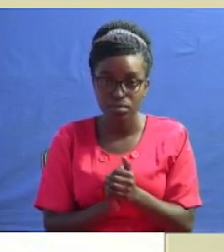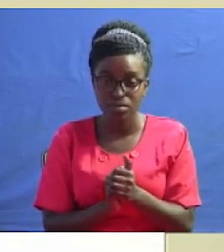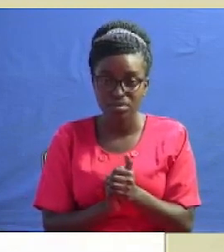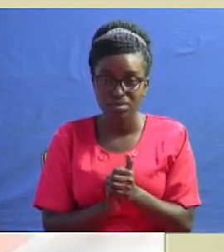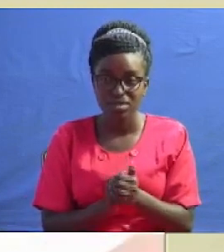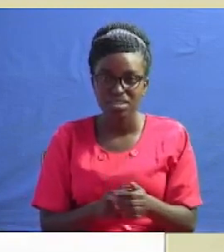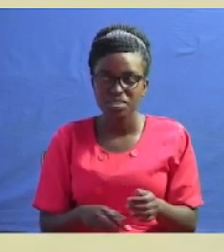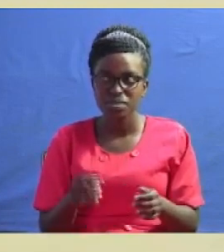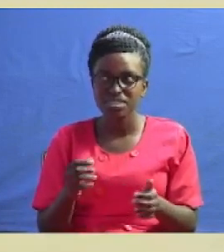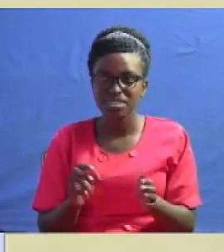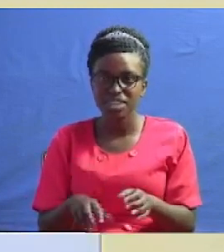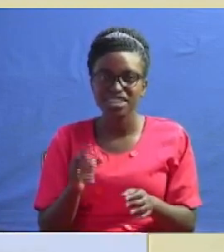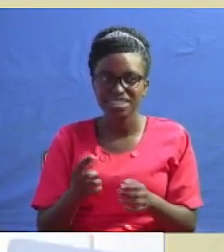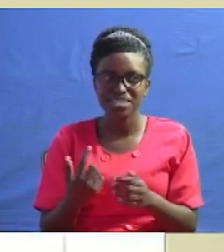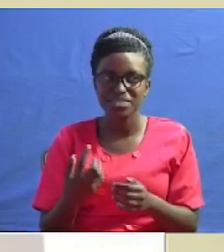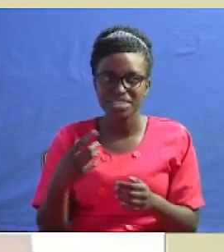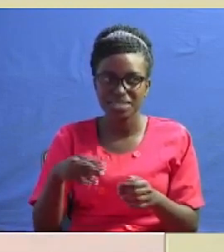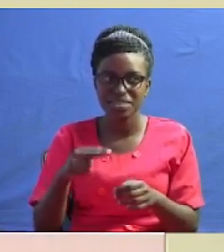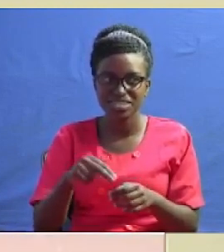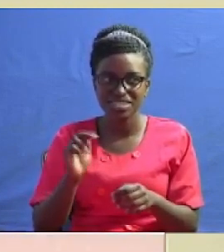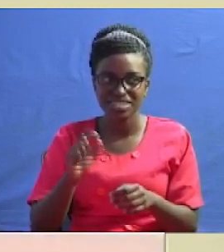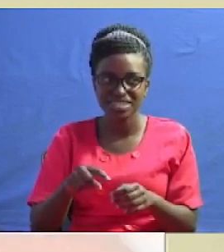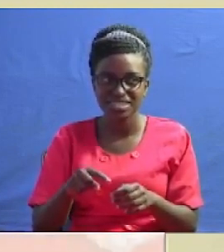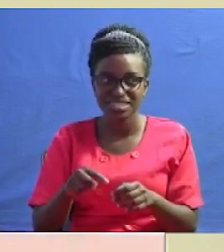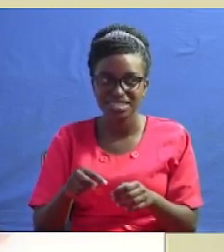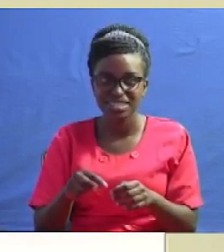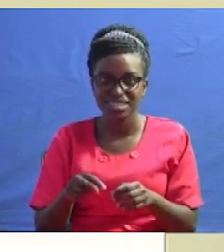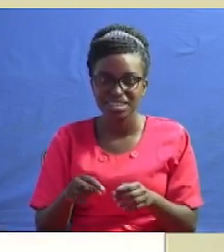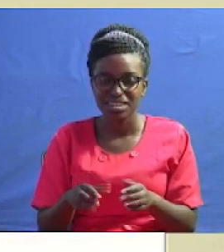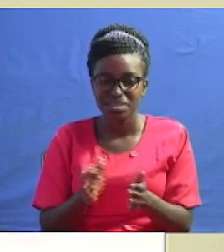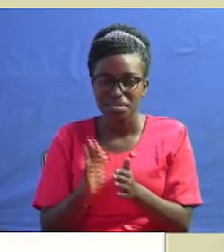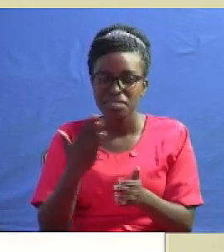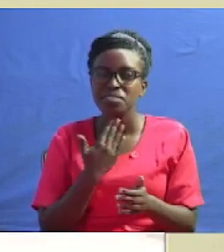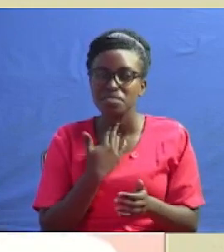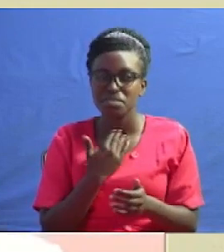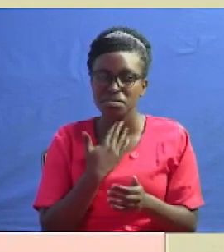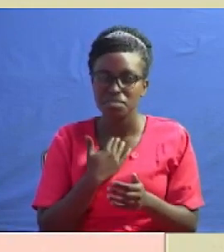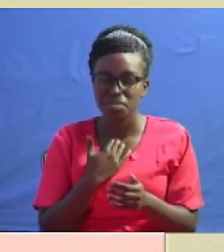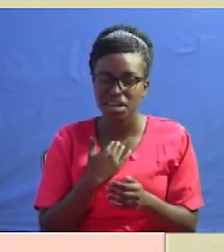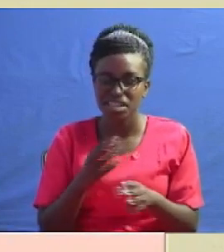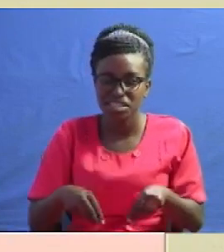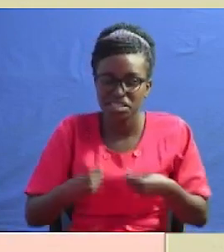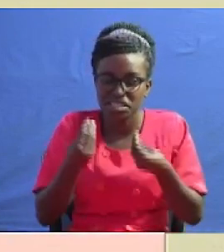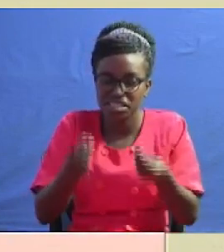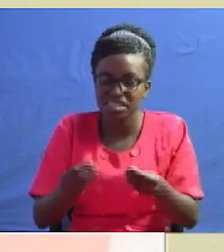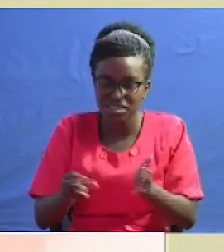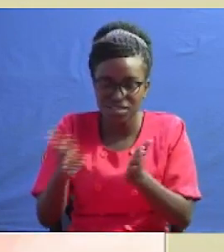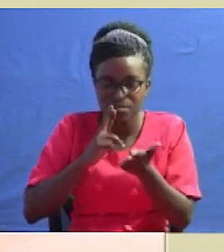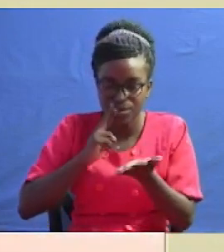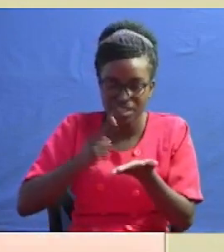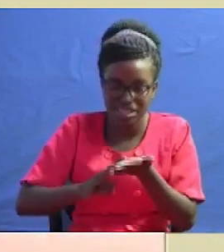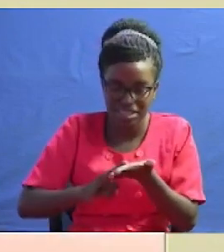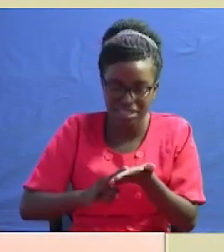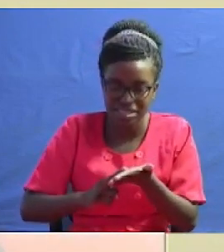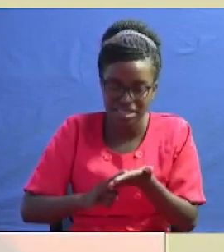transfer. Na hiyo pesa tunataka wale wazee wamewekwa kwa register juzi, tunataka